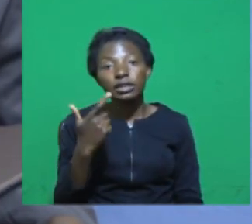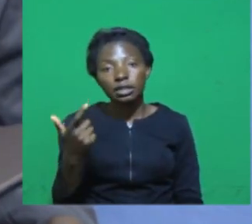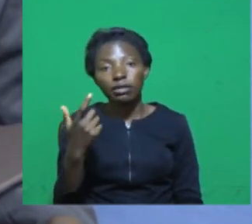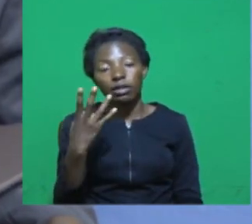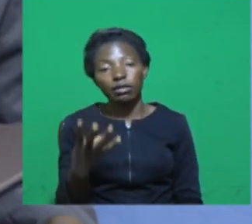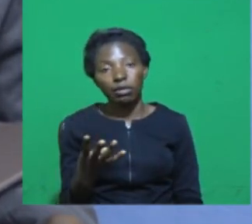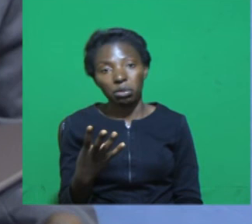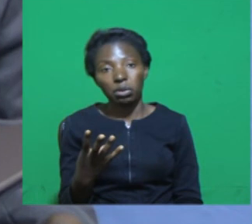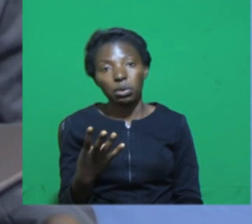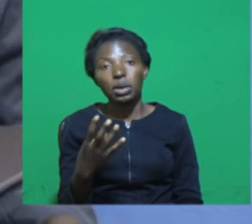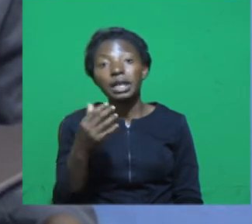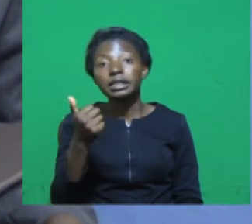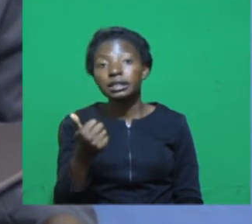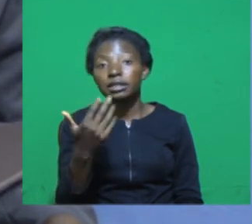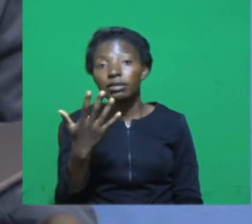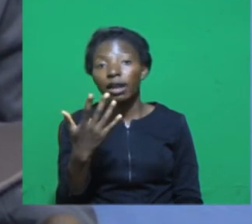0774